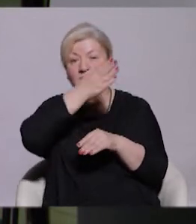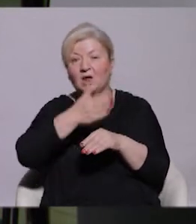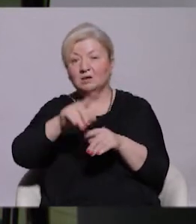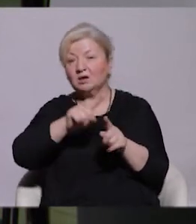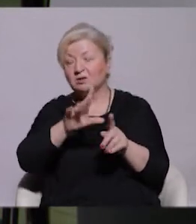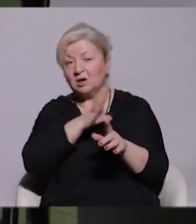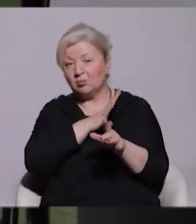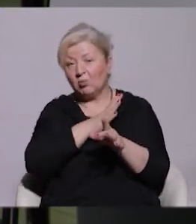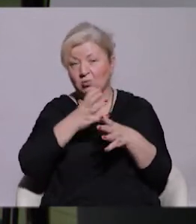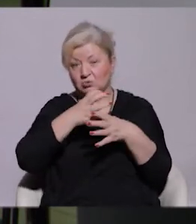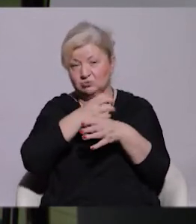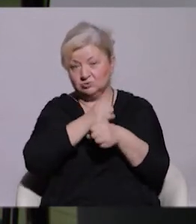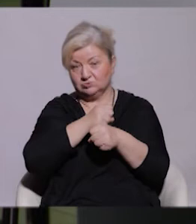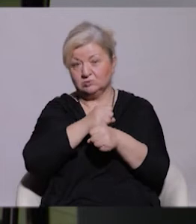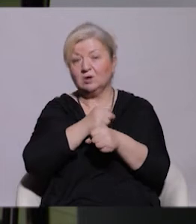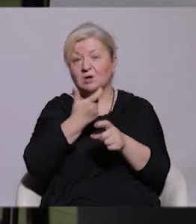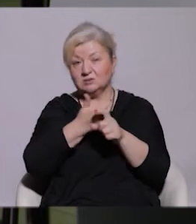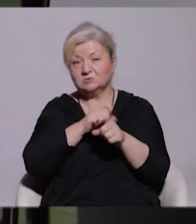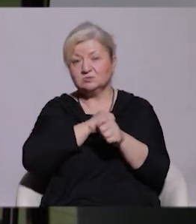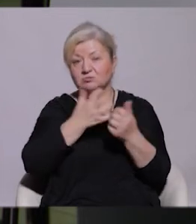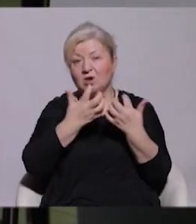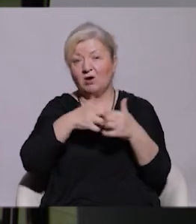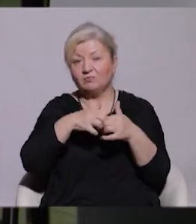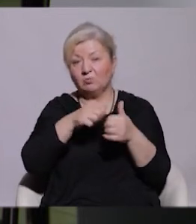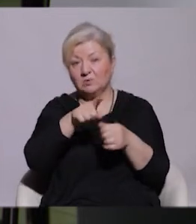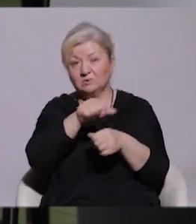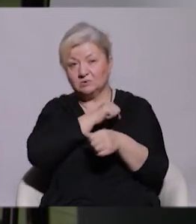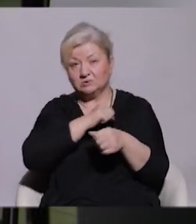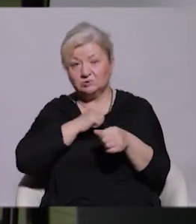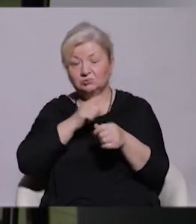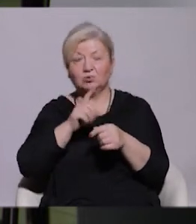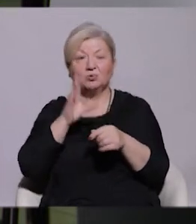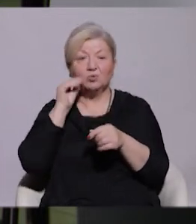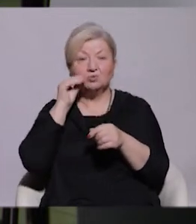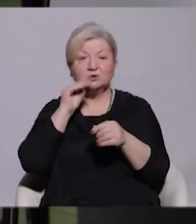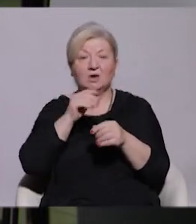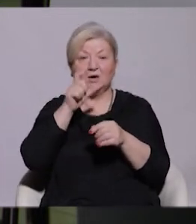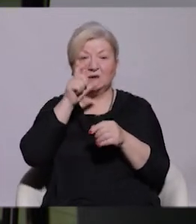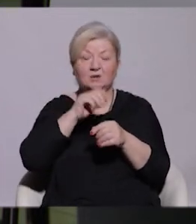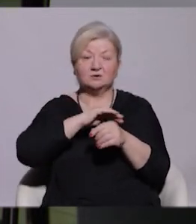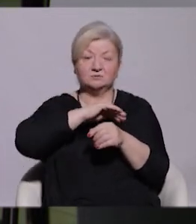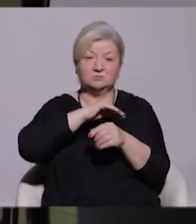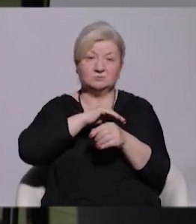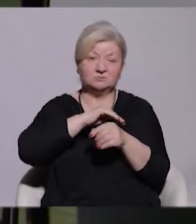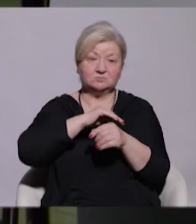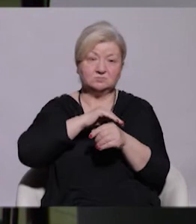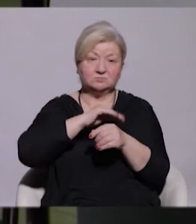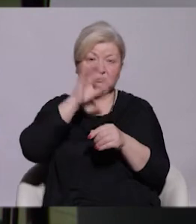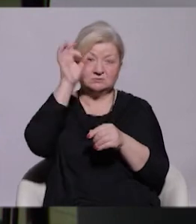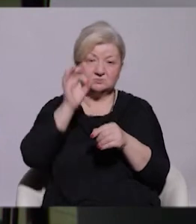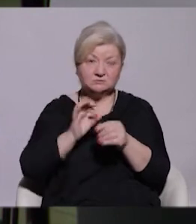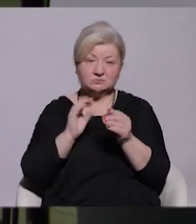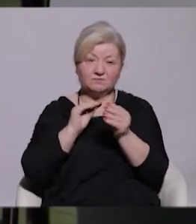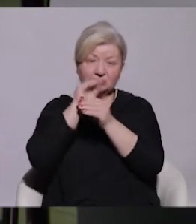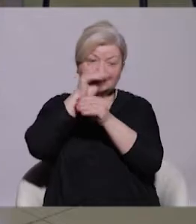ხო? ანუ ავტომატურად ნებისმიერი ტალღისთვის სიხშირეს რომ ზრდით, მისი სიგრძე მცირდება, ტალღის